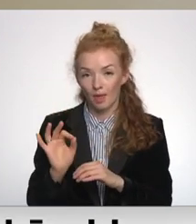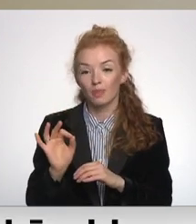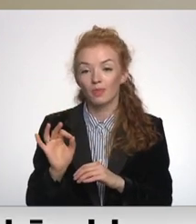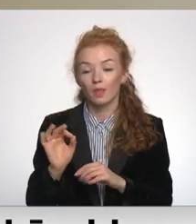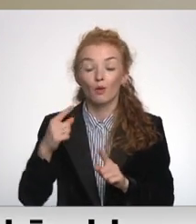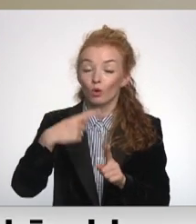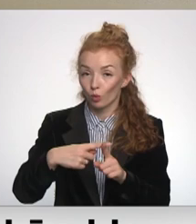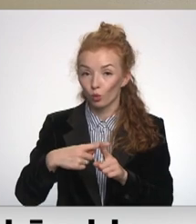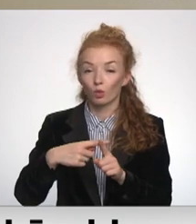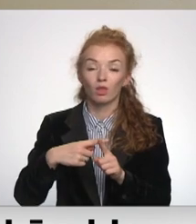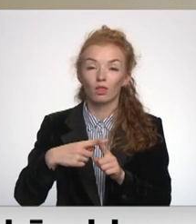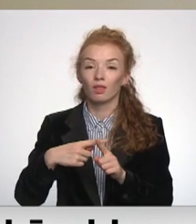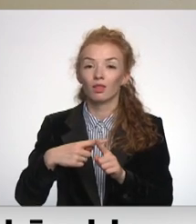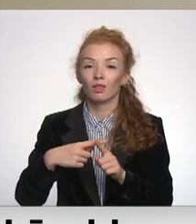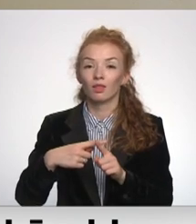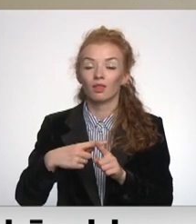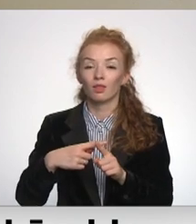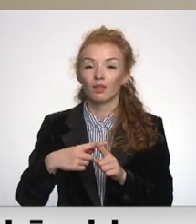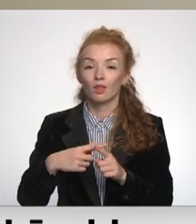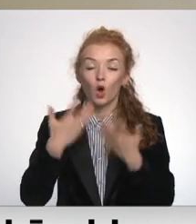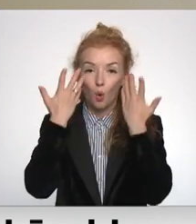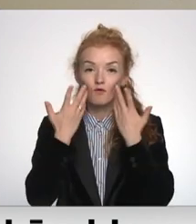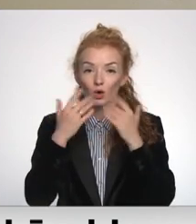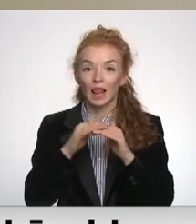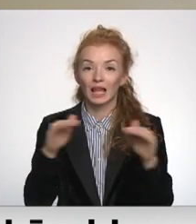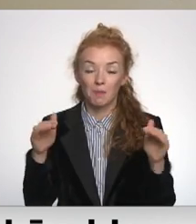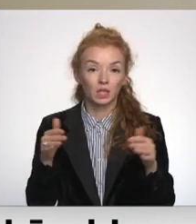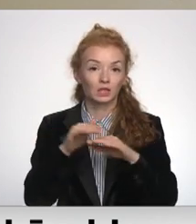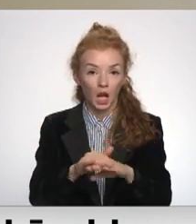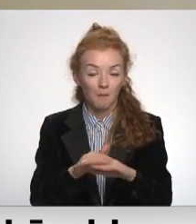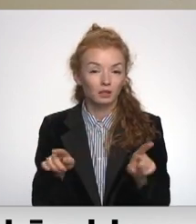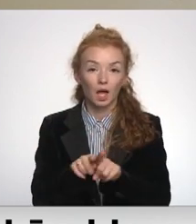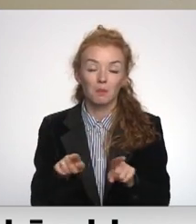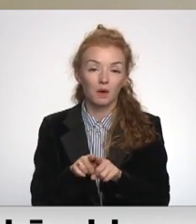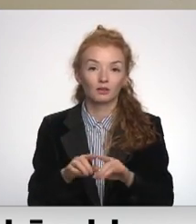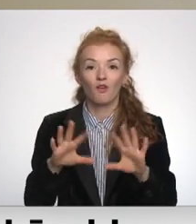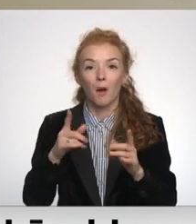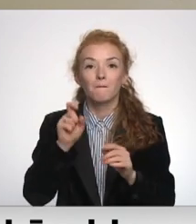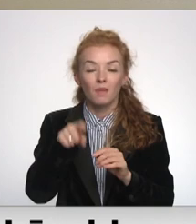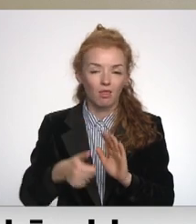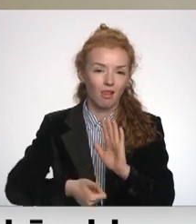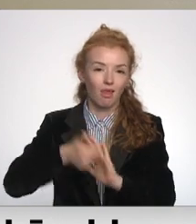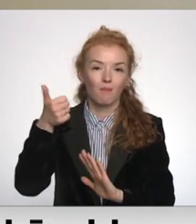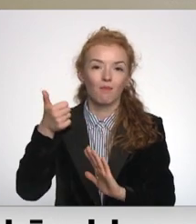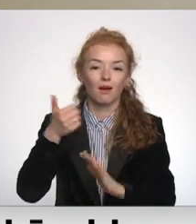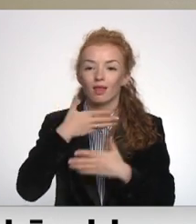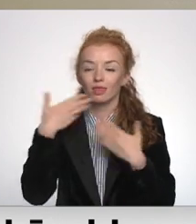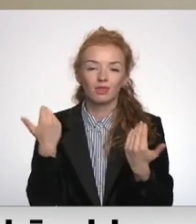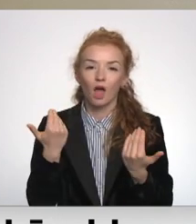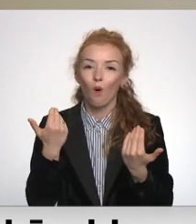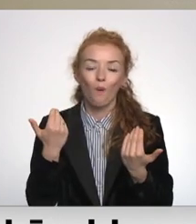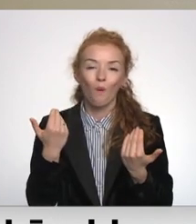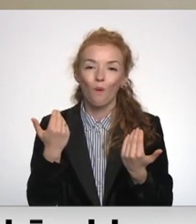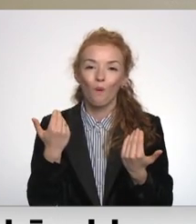Pie tam, ka komforta līmeni palika tāds pats vai labāk, jo nav noslēpums,